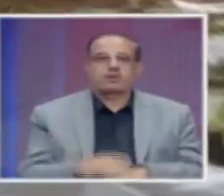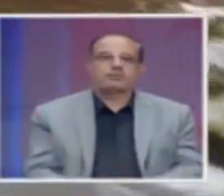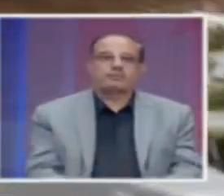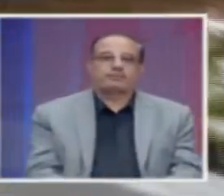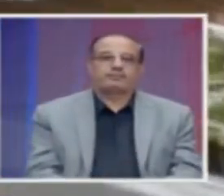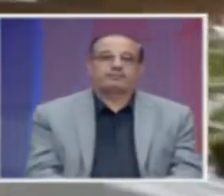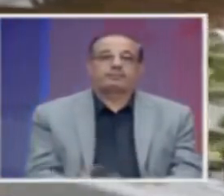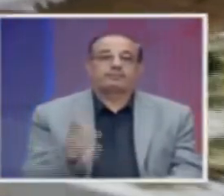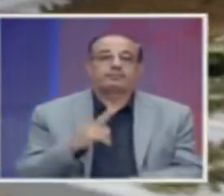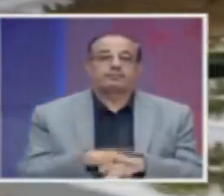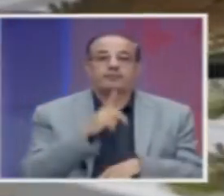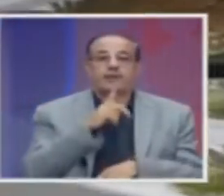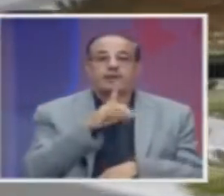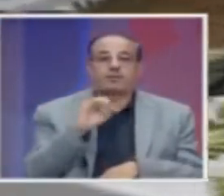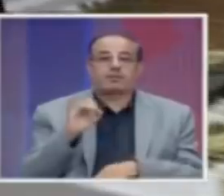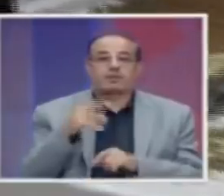الأعيرة بلغت